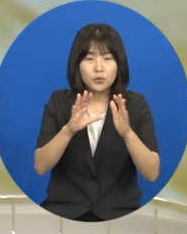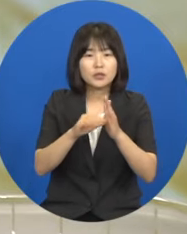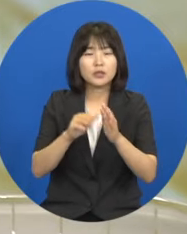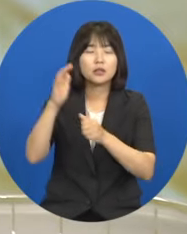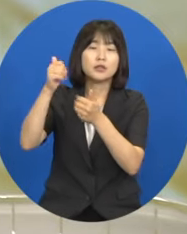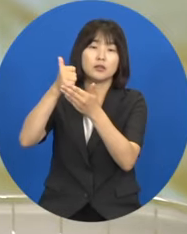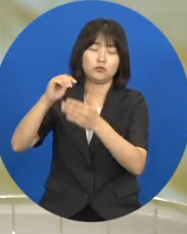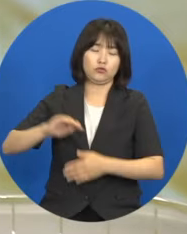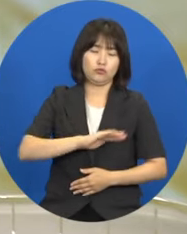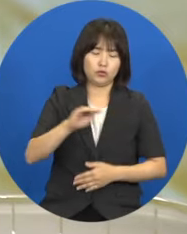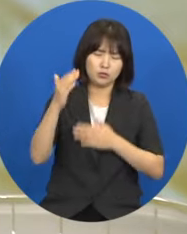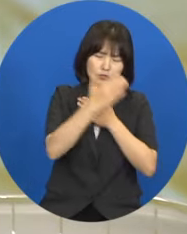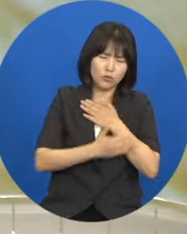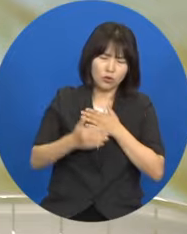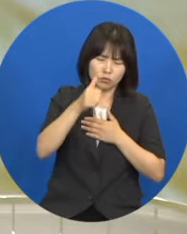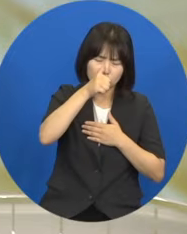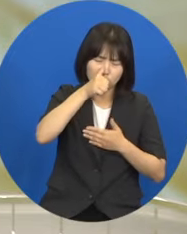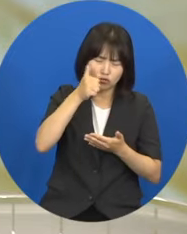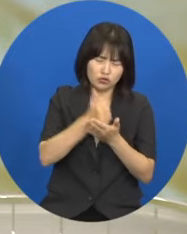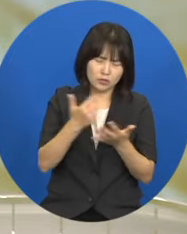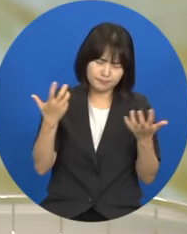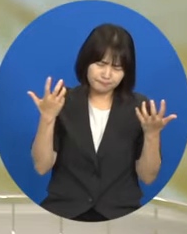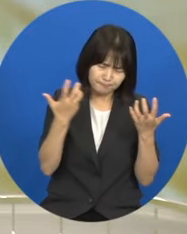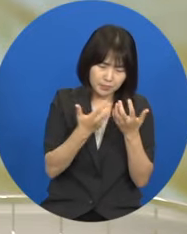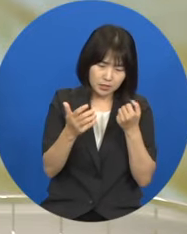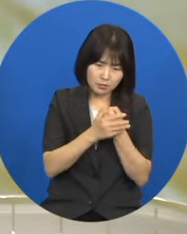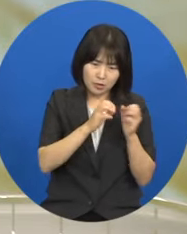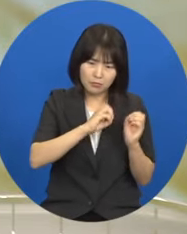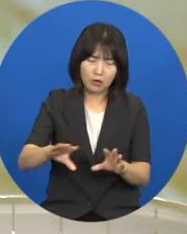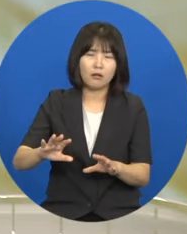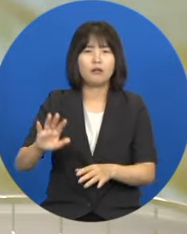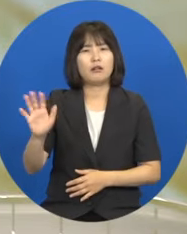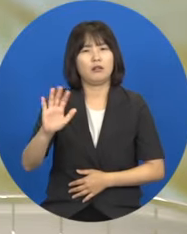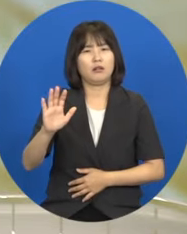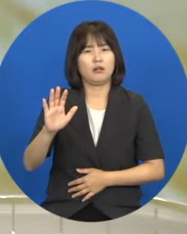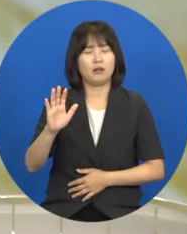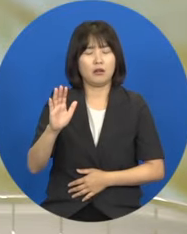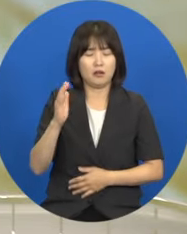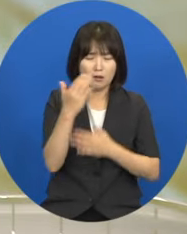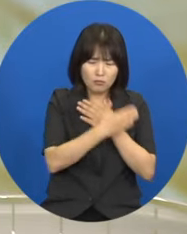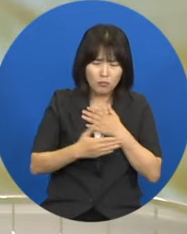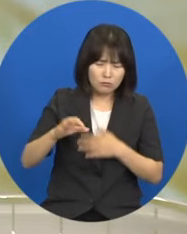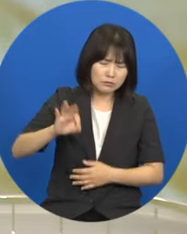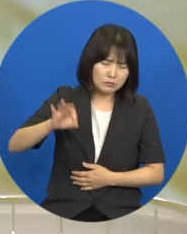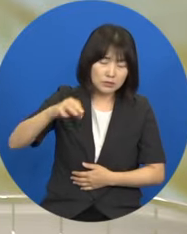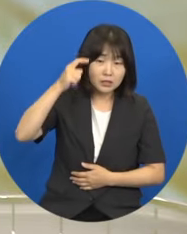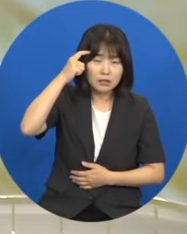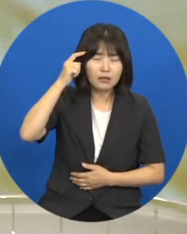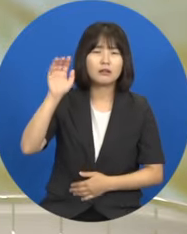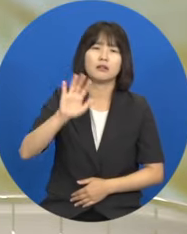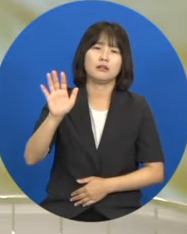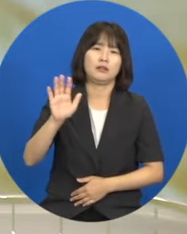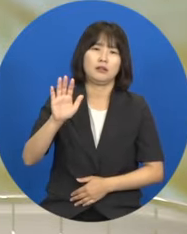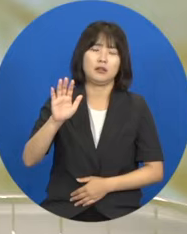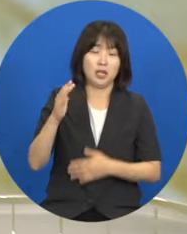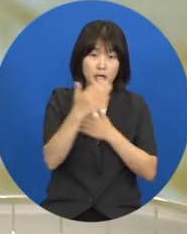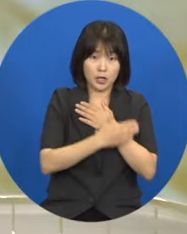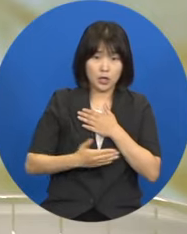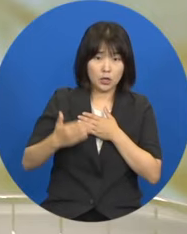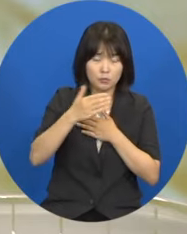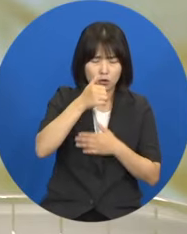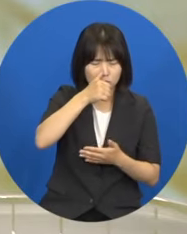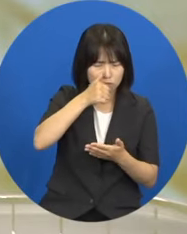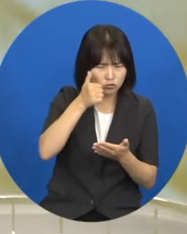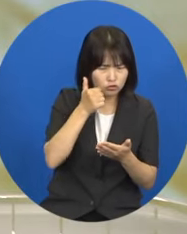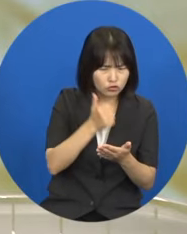몸이 죄로 가득하다고 해서 버리시지 않습니다. 몸을 하찮은 것이라고 여기시지도 않습니다. 만약 몸을